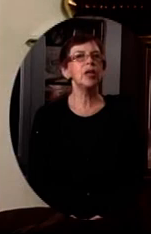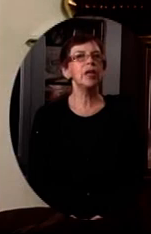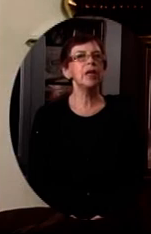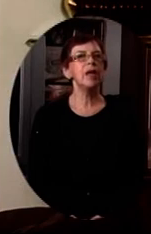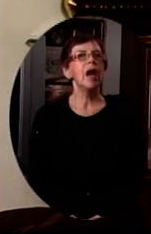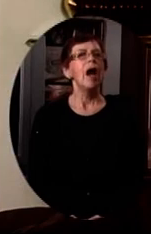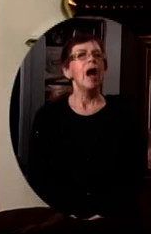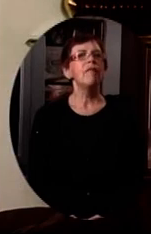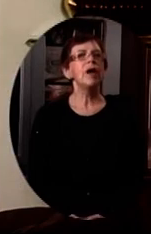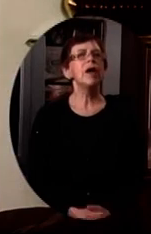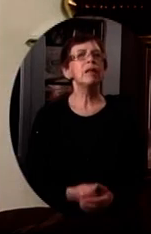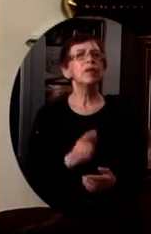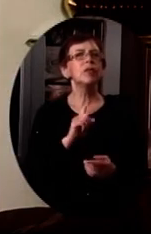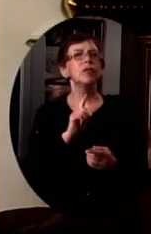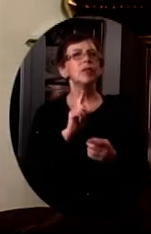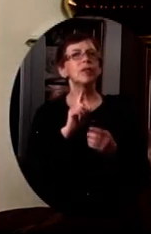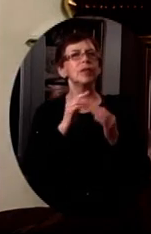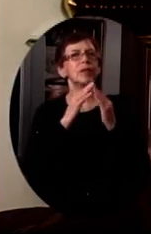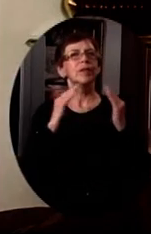ואח שלי עבד